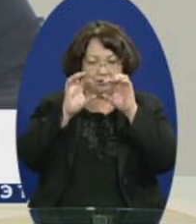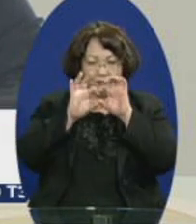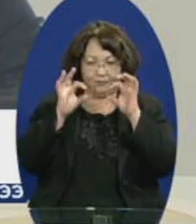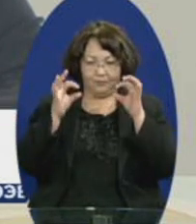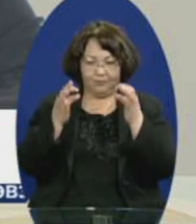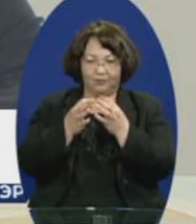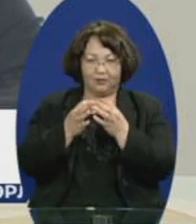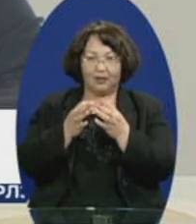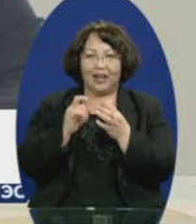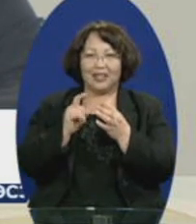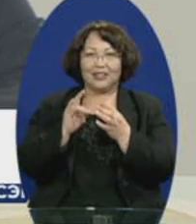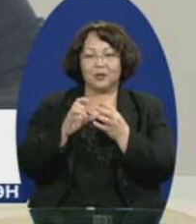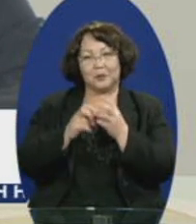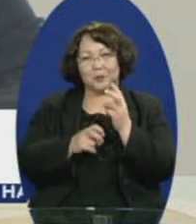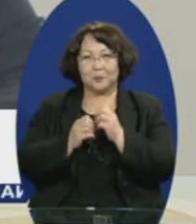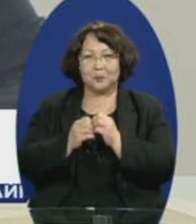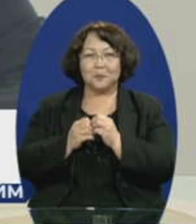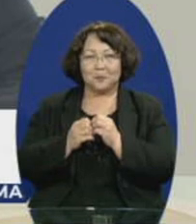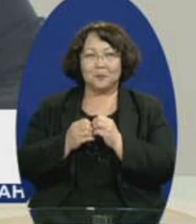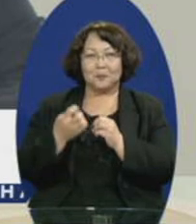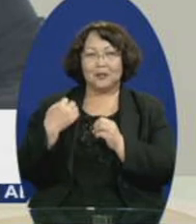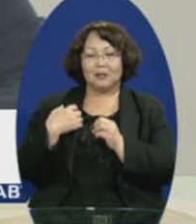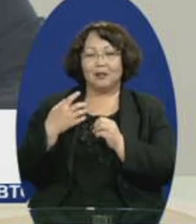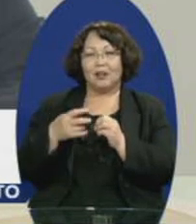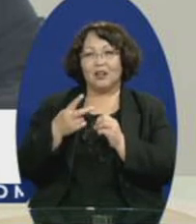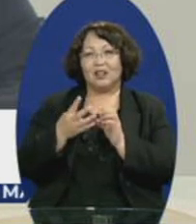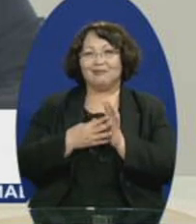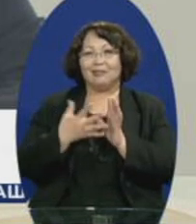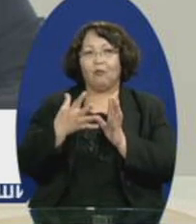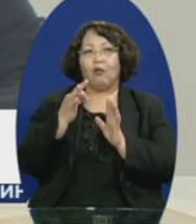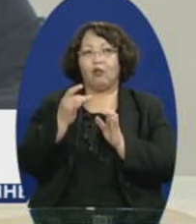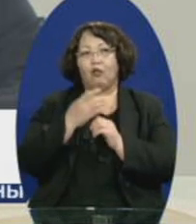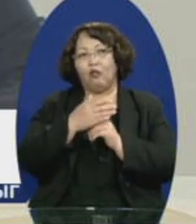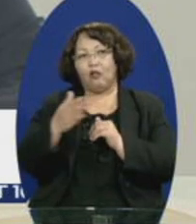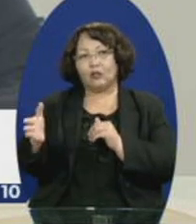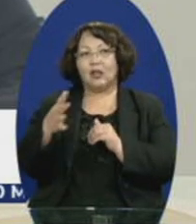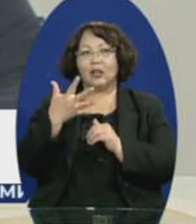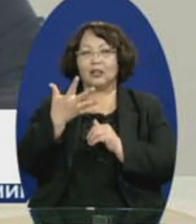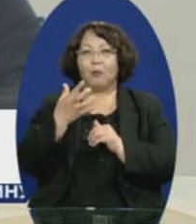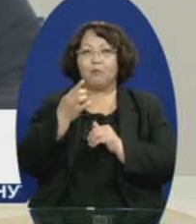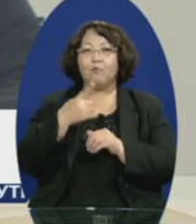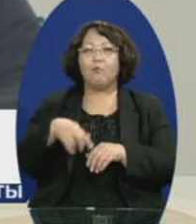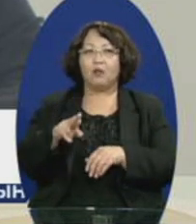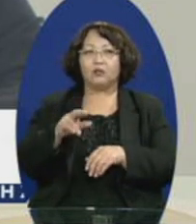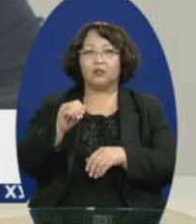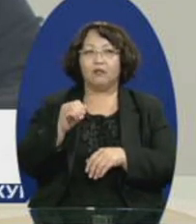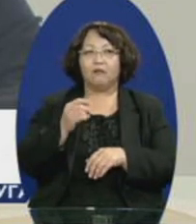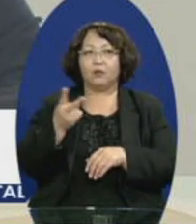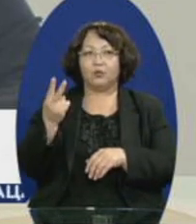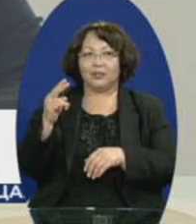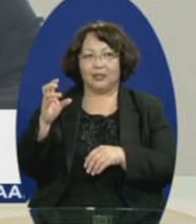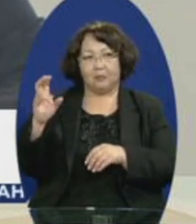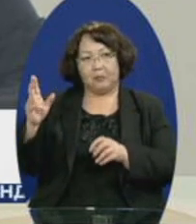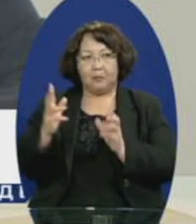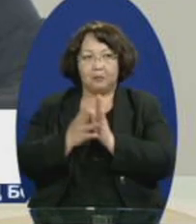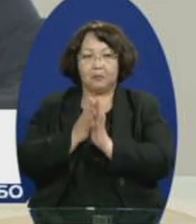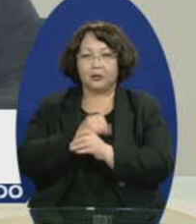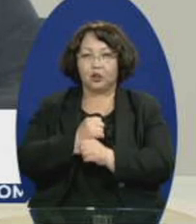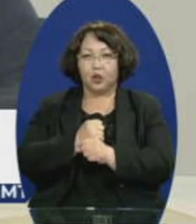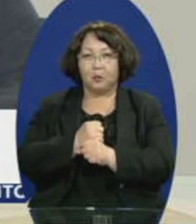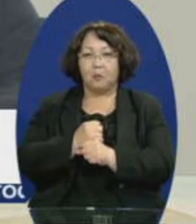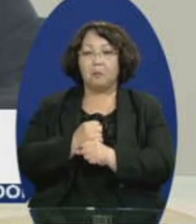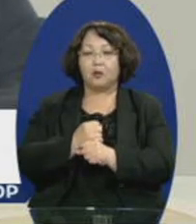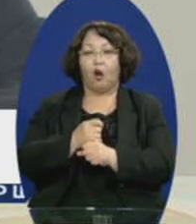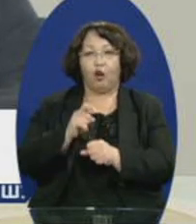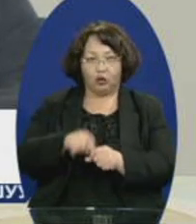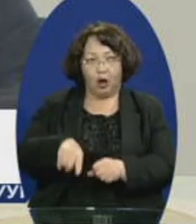компани 1995 оноос эхлэн 5 богд хүрээтэй гэрэл зургийн бизнесээр хамтран ажиллаж эхэлсэн бол өнөөдөр ийхүү эрүүл мэндийн салбарт тэр